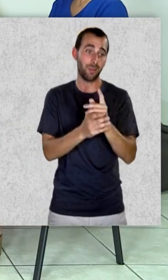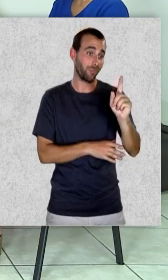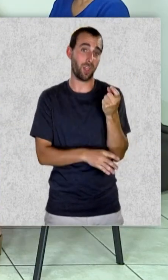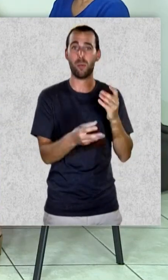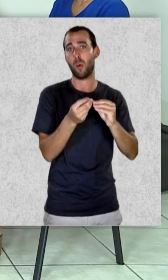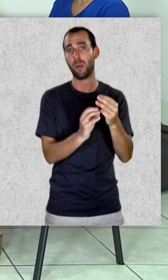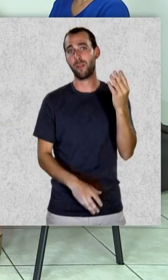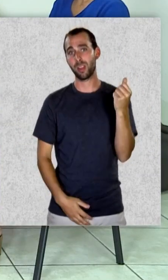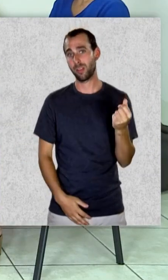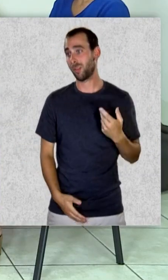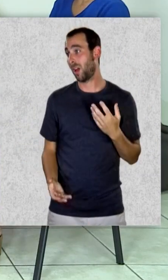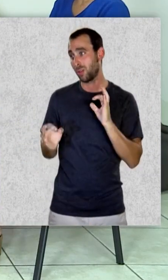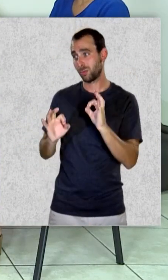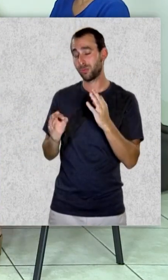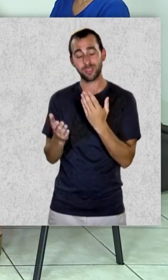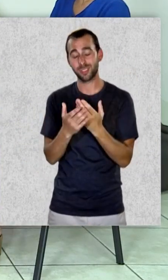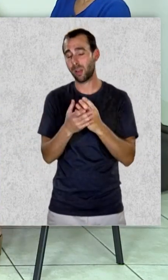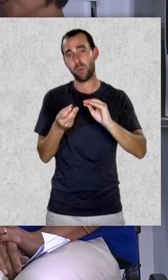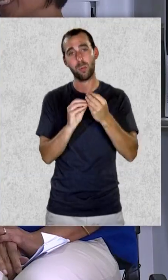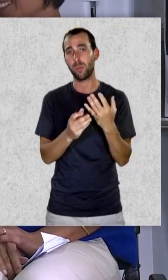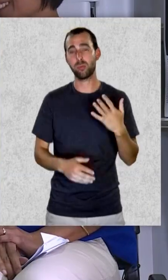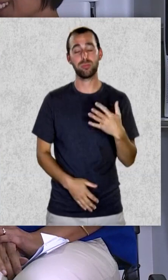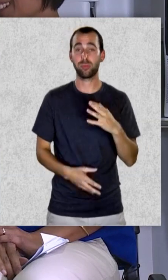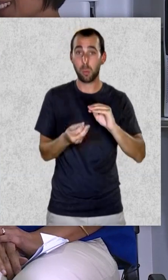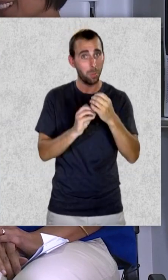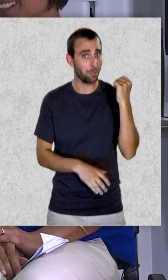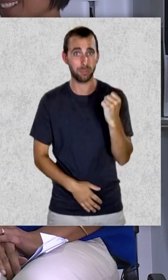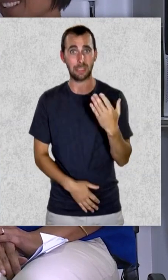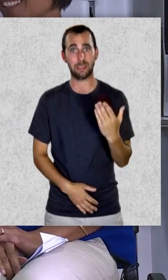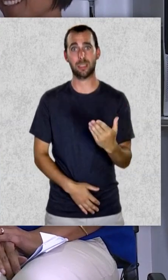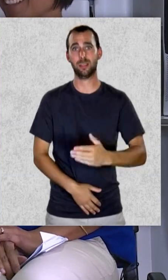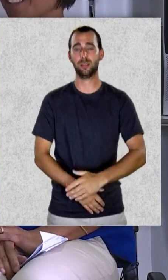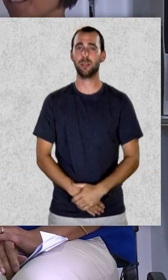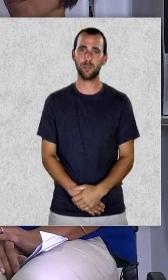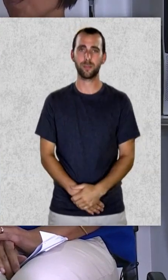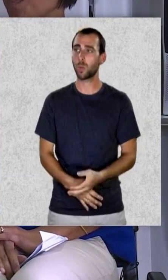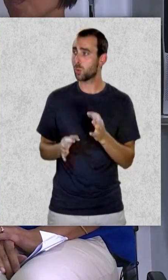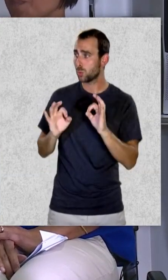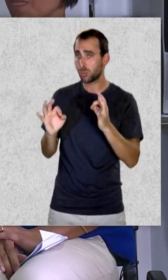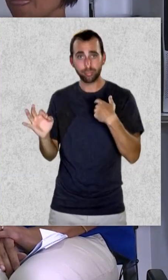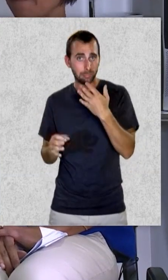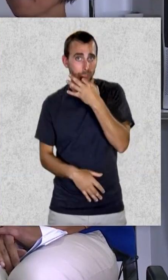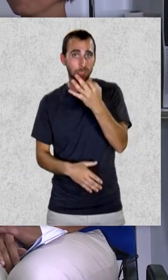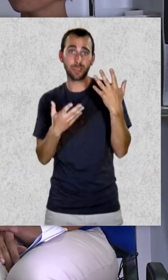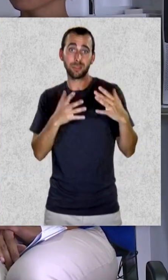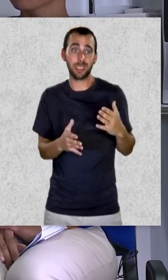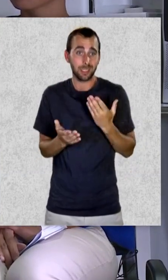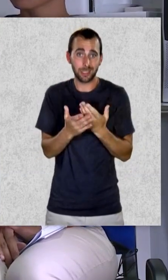c'est financier. Voilà. Voilà. C'est notre gros souci. Mais en fait, comme je disais, il faut que la